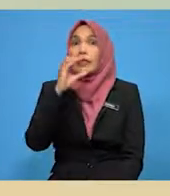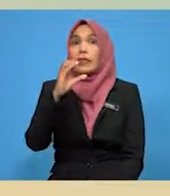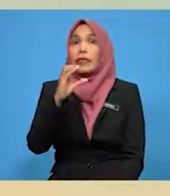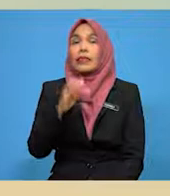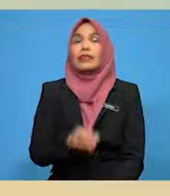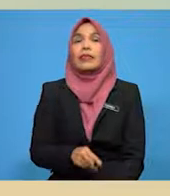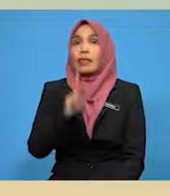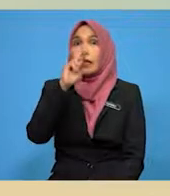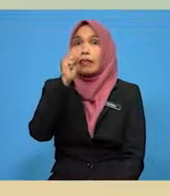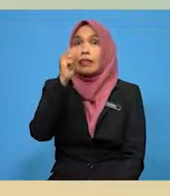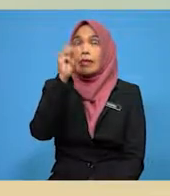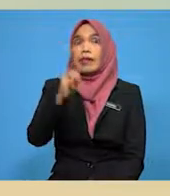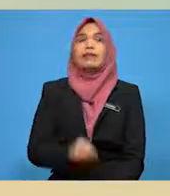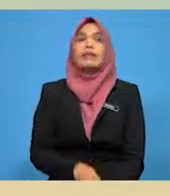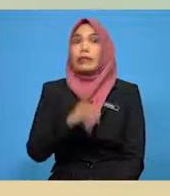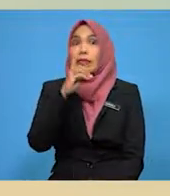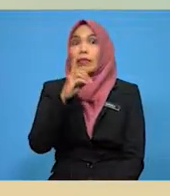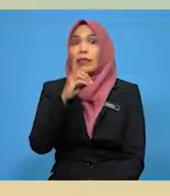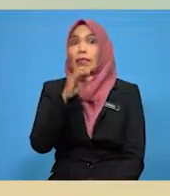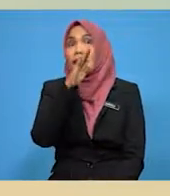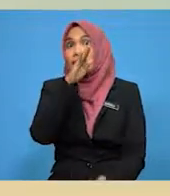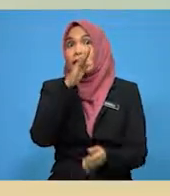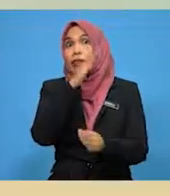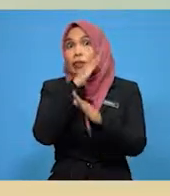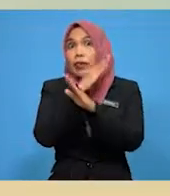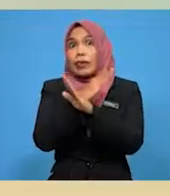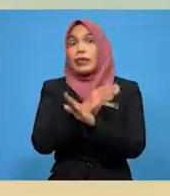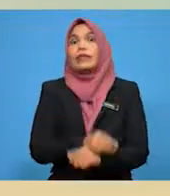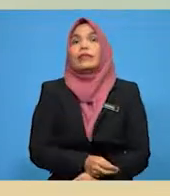pengeraman. Dan D. Menghalang keretakan telur.